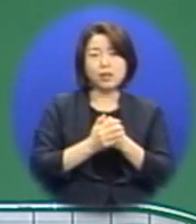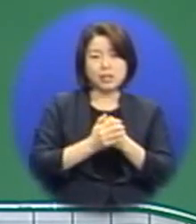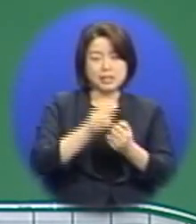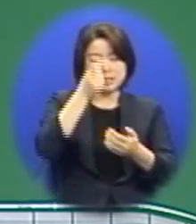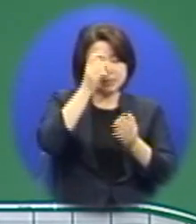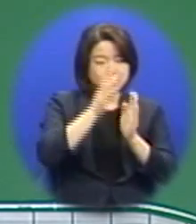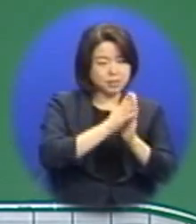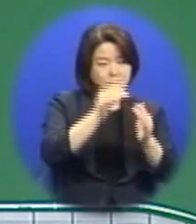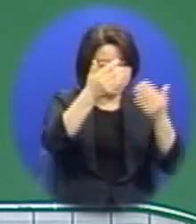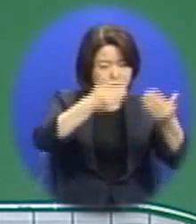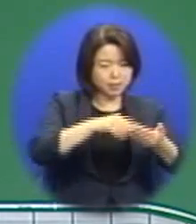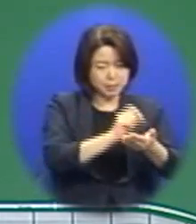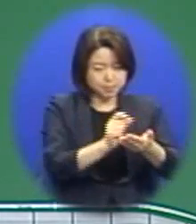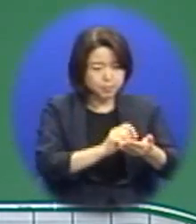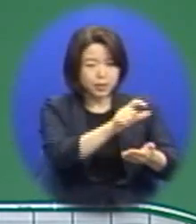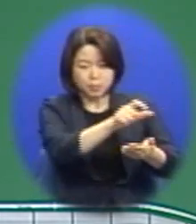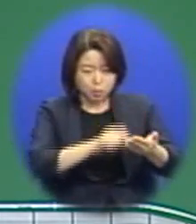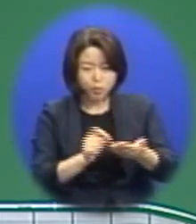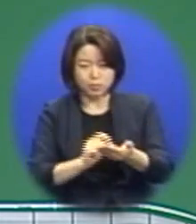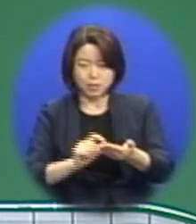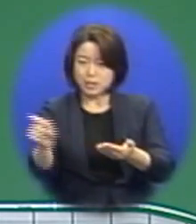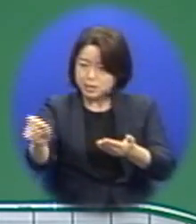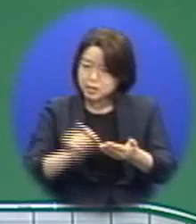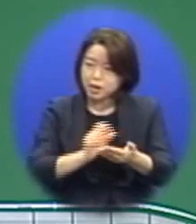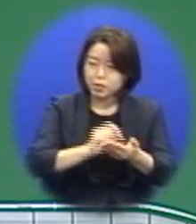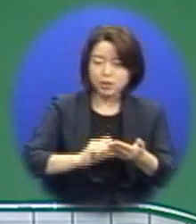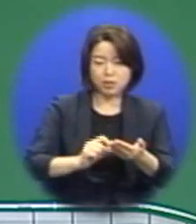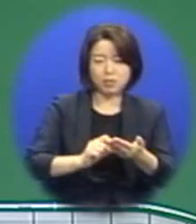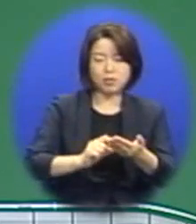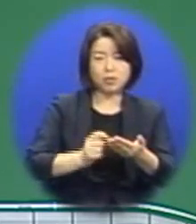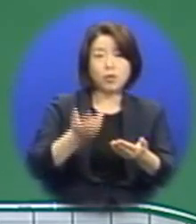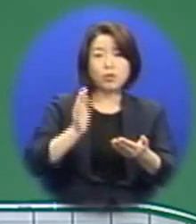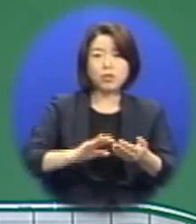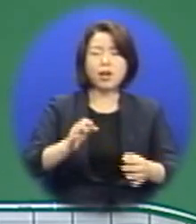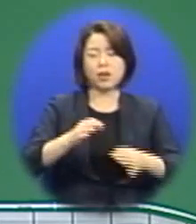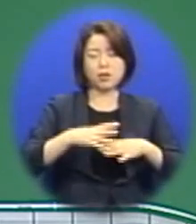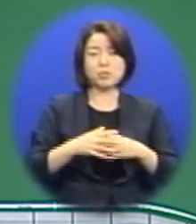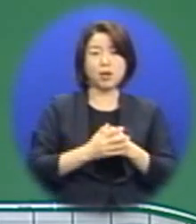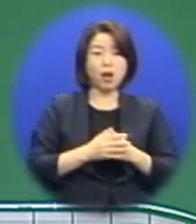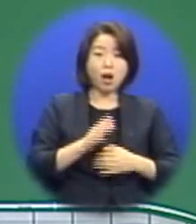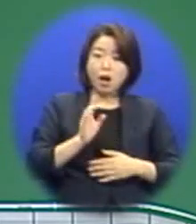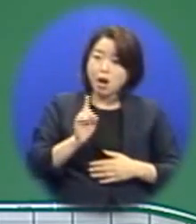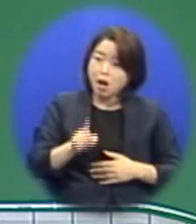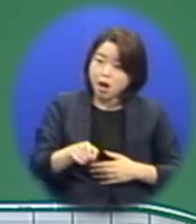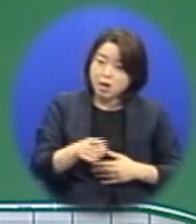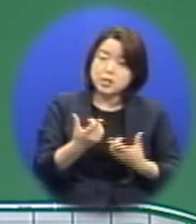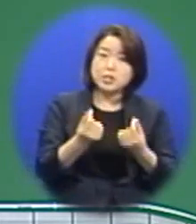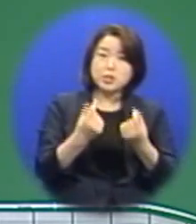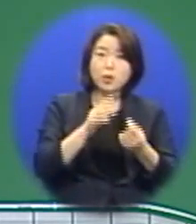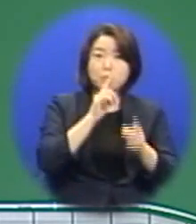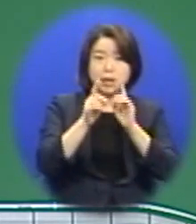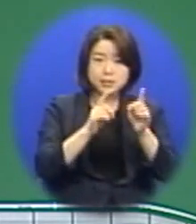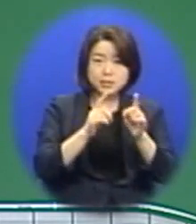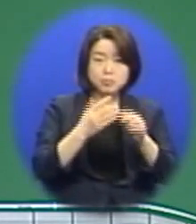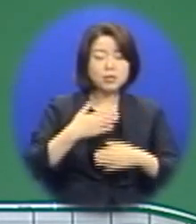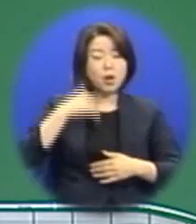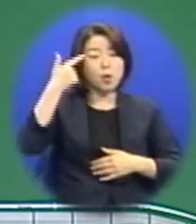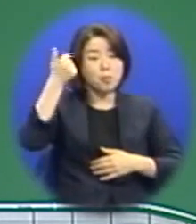시작했어요. 그때 깜짝 놀랐어요. 아니 세상에 이런 말씀이 있어. 내가 목사인데 이걸